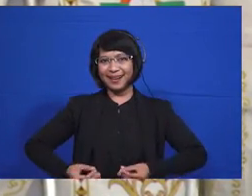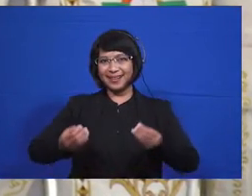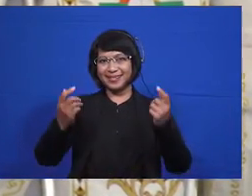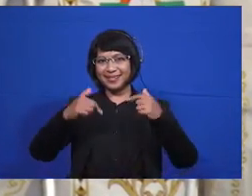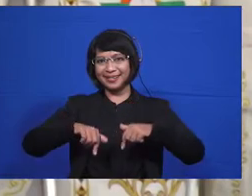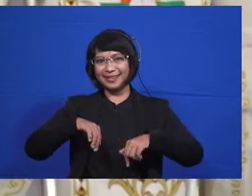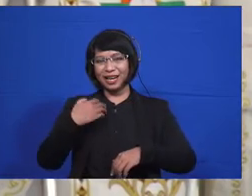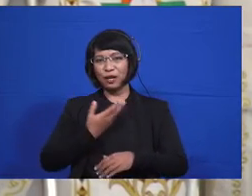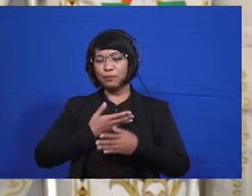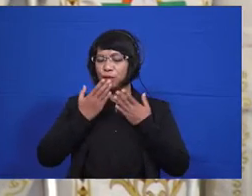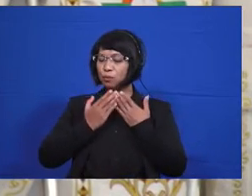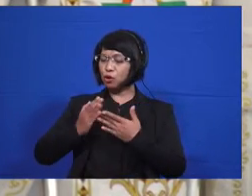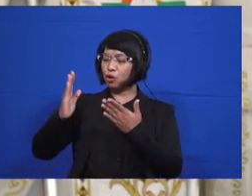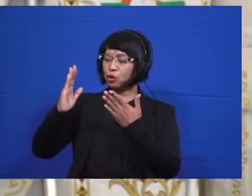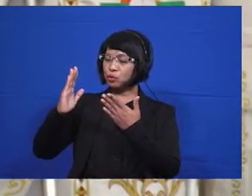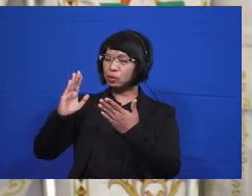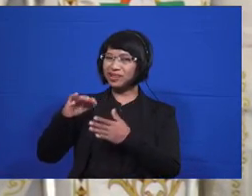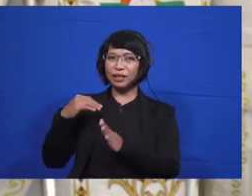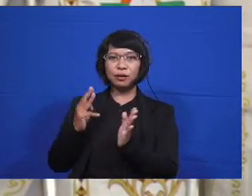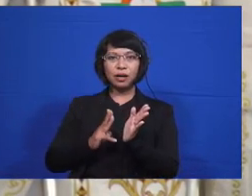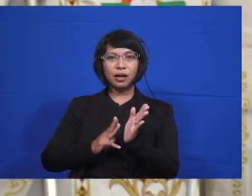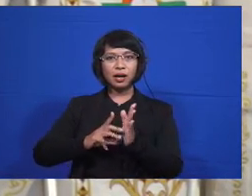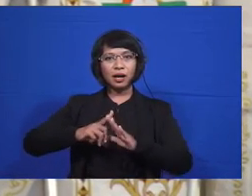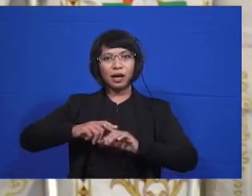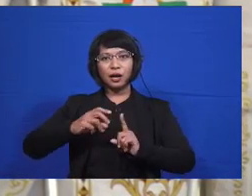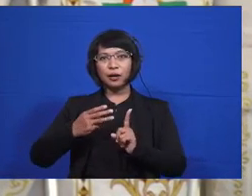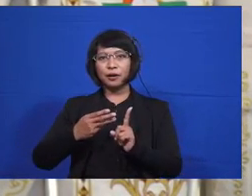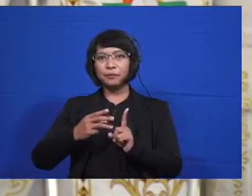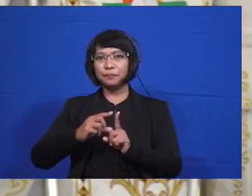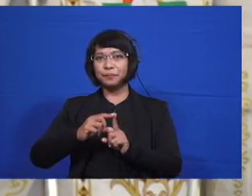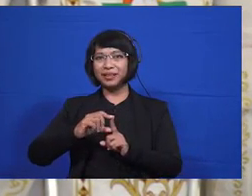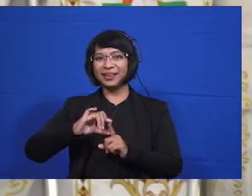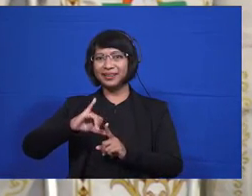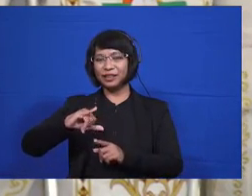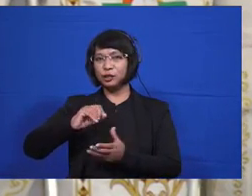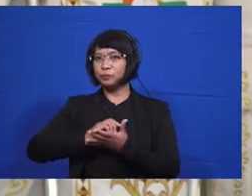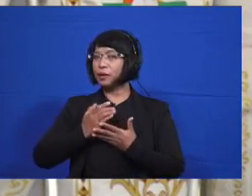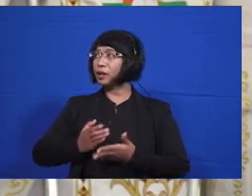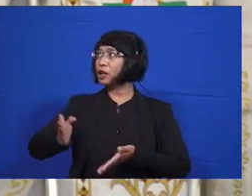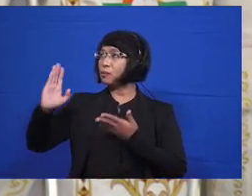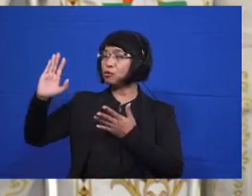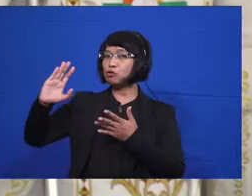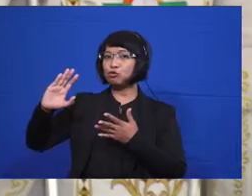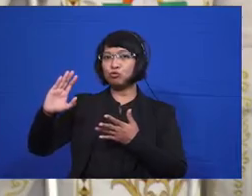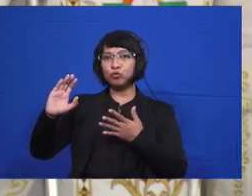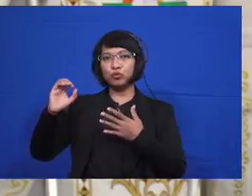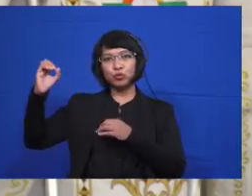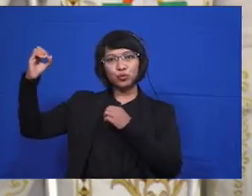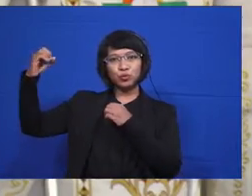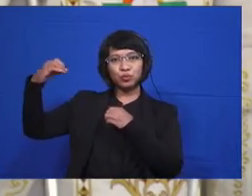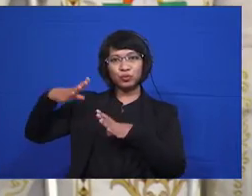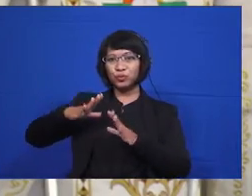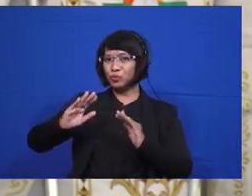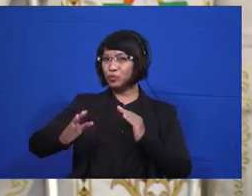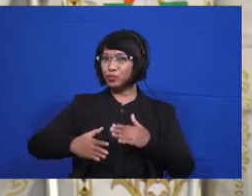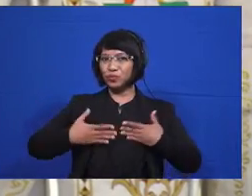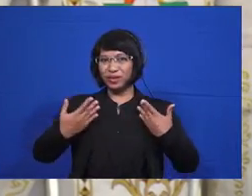kami semakin sanggup mengabdi kepadamu dengan sukacita berlimpah dalam panggilan dan perutusan